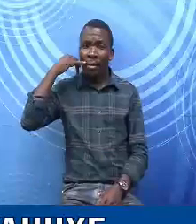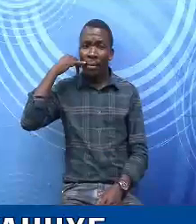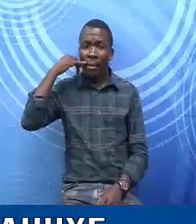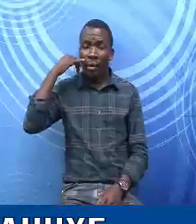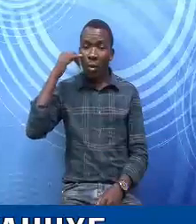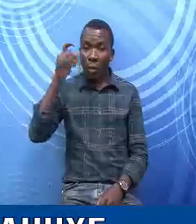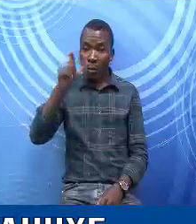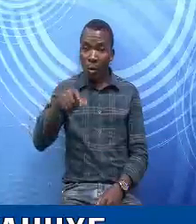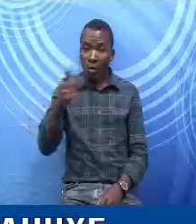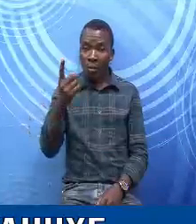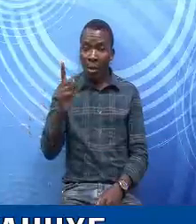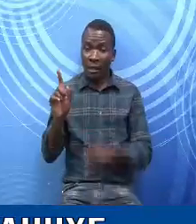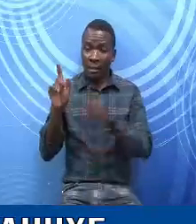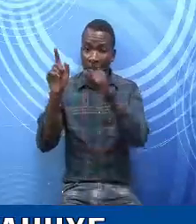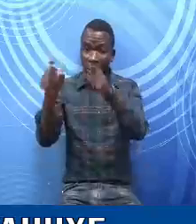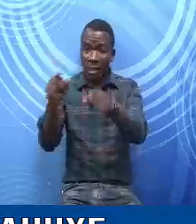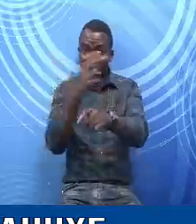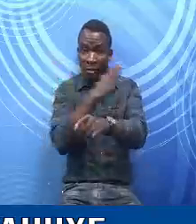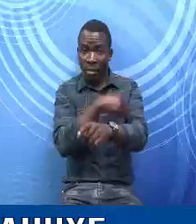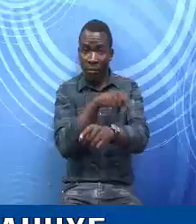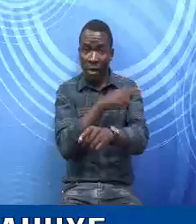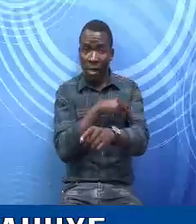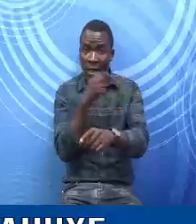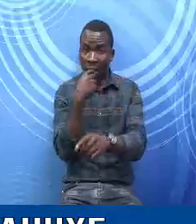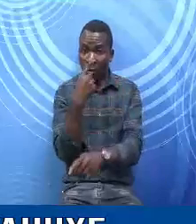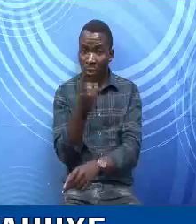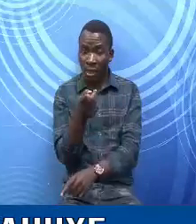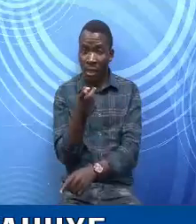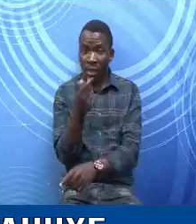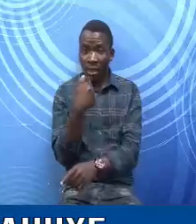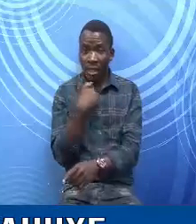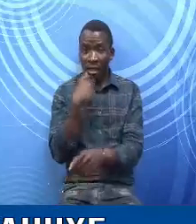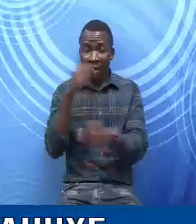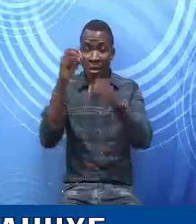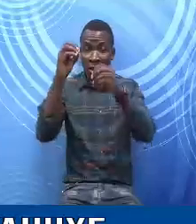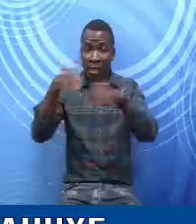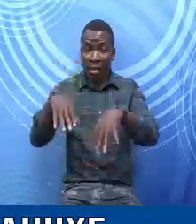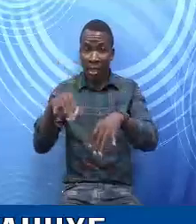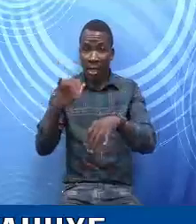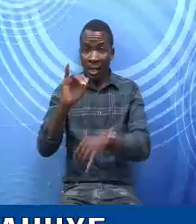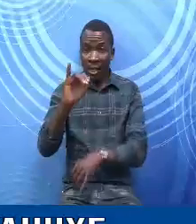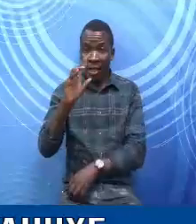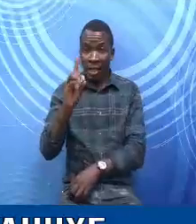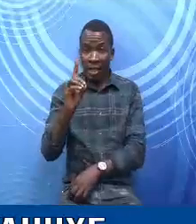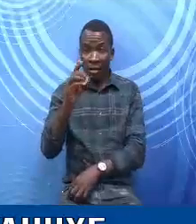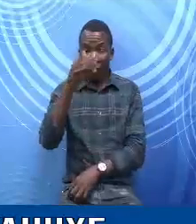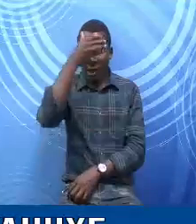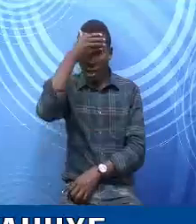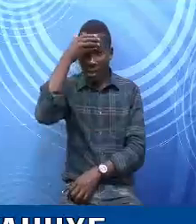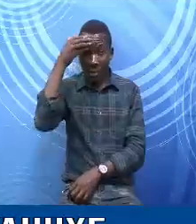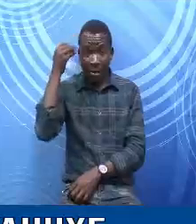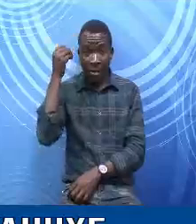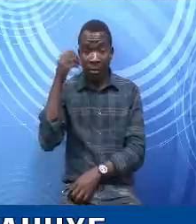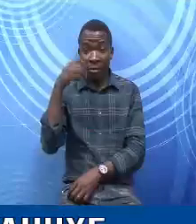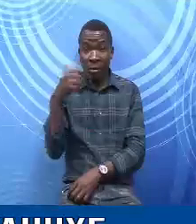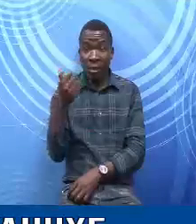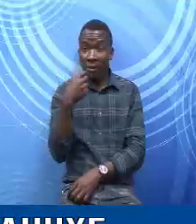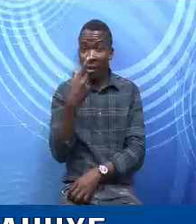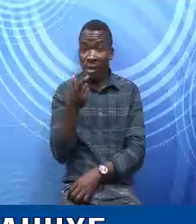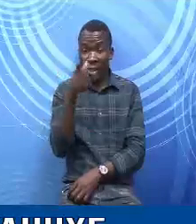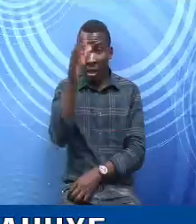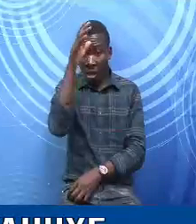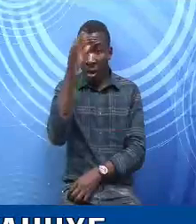wari wamujyanye kwa muganga aramubwira ati rero nataye irangamuntu twarayibagiwe ndamubwira ati muzehe